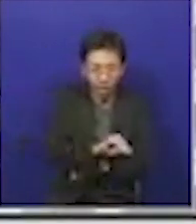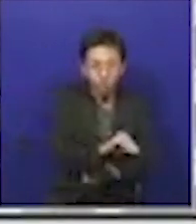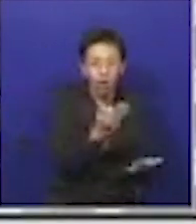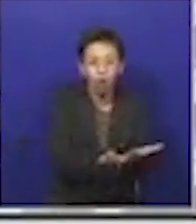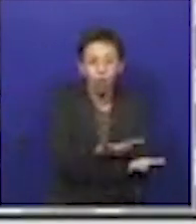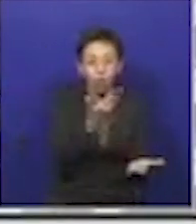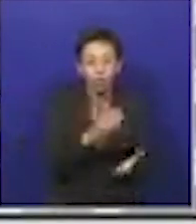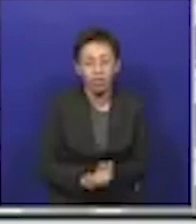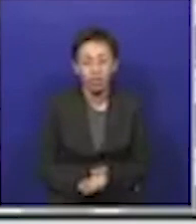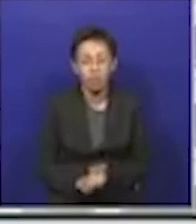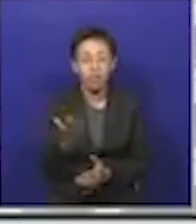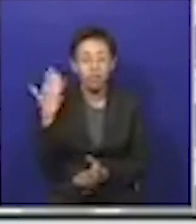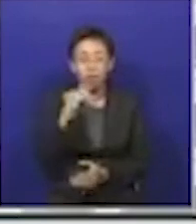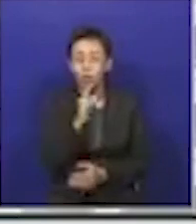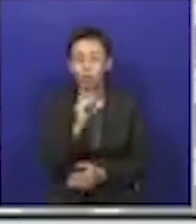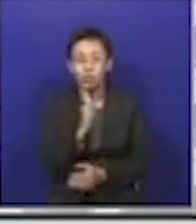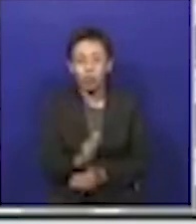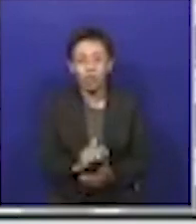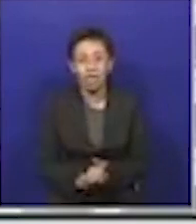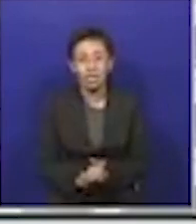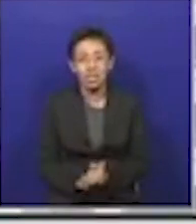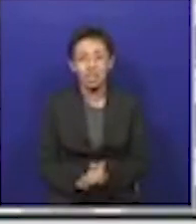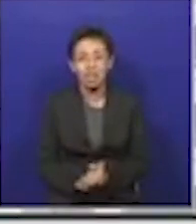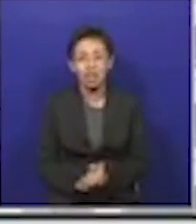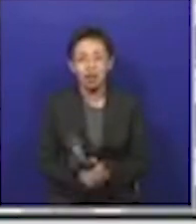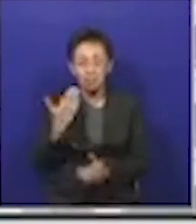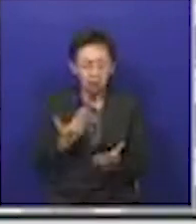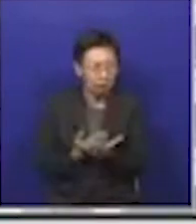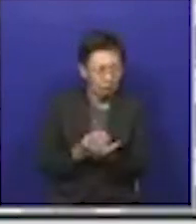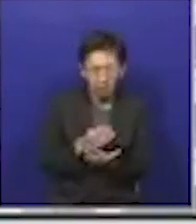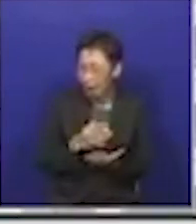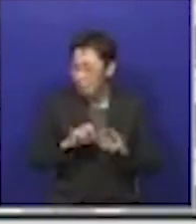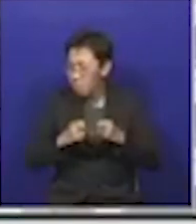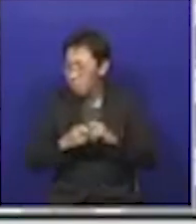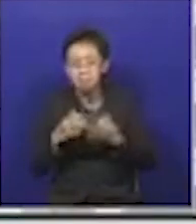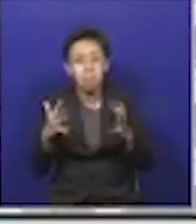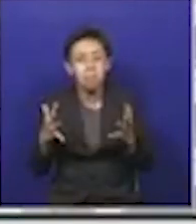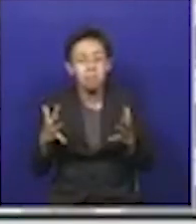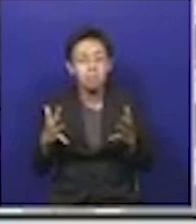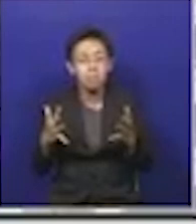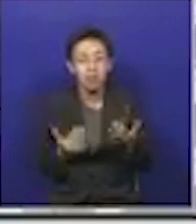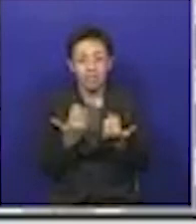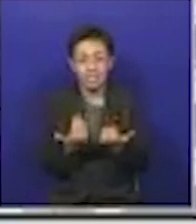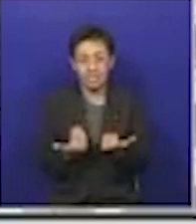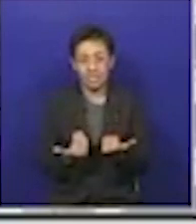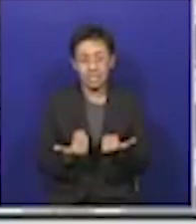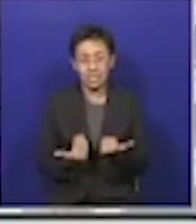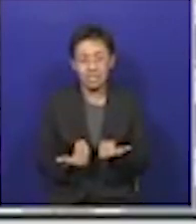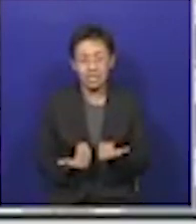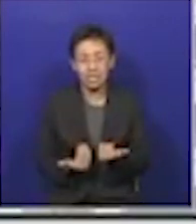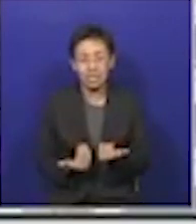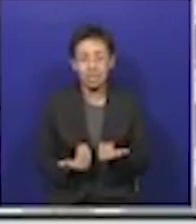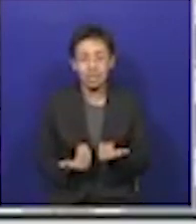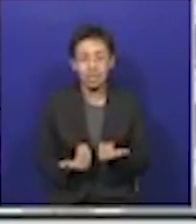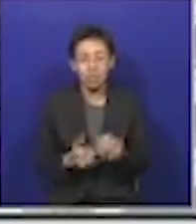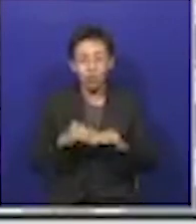วตอนนั้นถ้าตรงๆนะเขาไม่ได้อดอยากเหมือนวันนี้นะฮะเพราะฉะนั้นมาตรการชิมช็อปใช้จึงออก